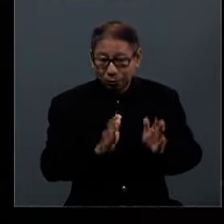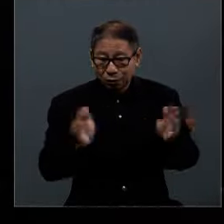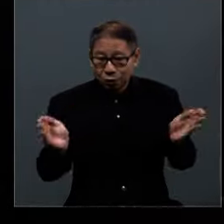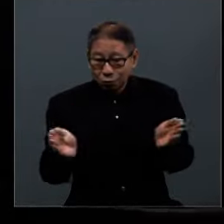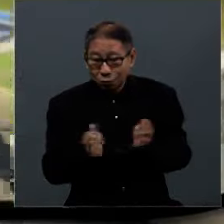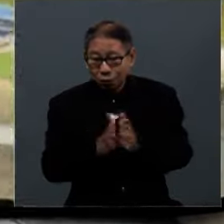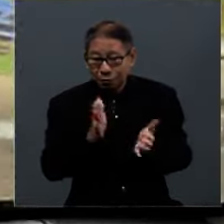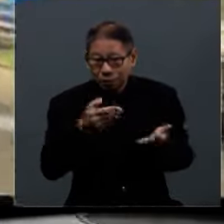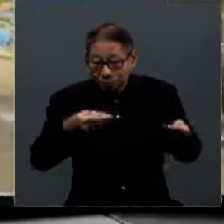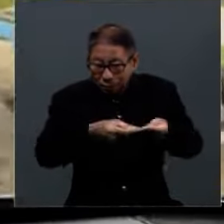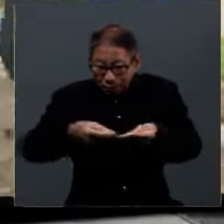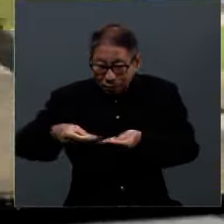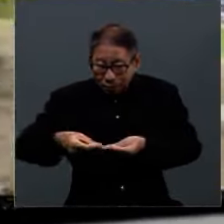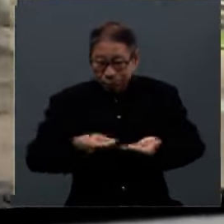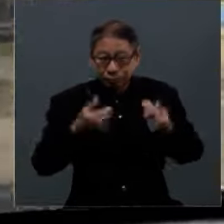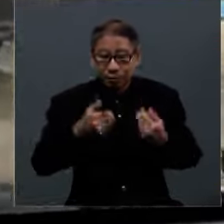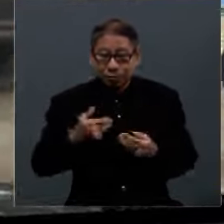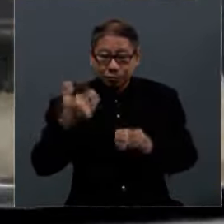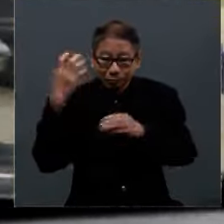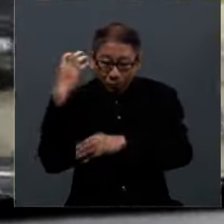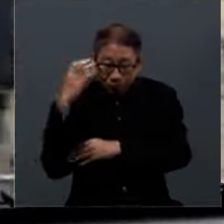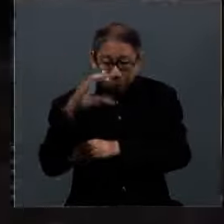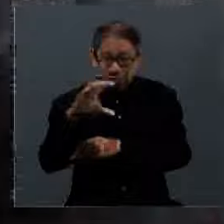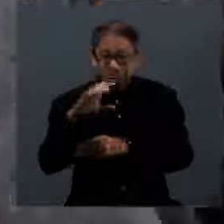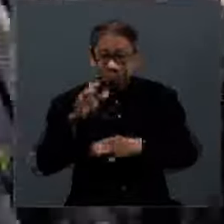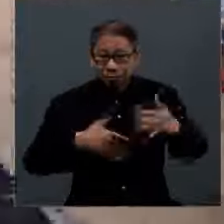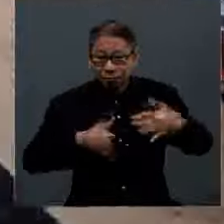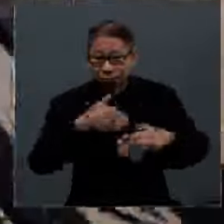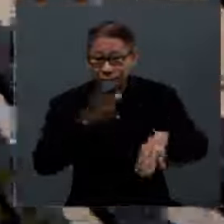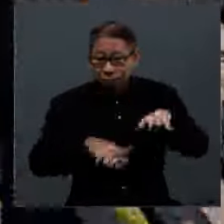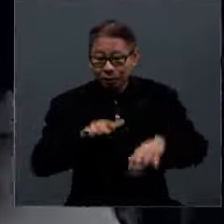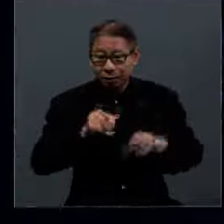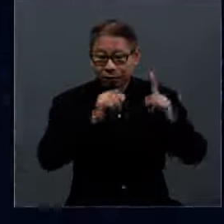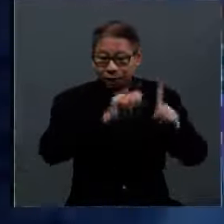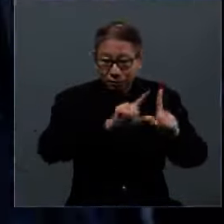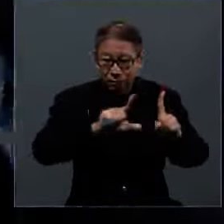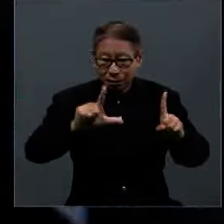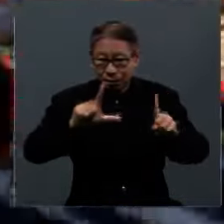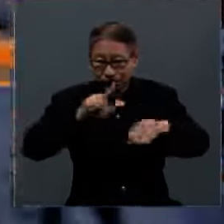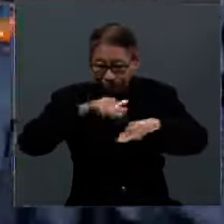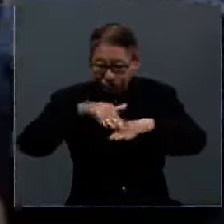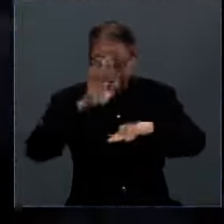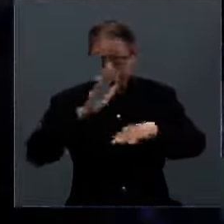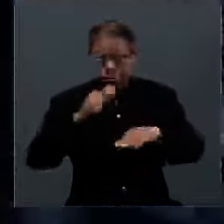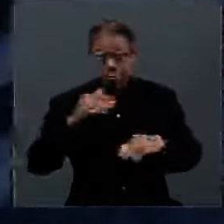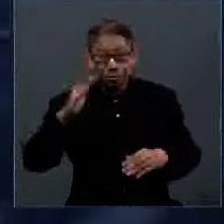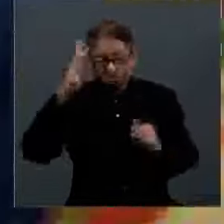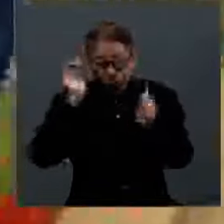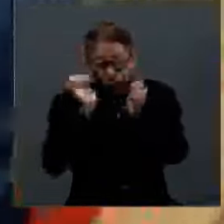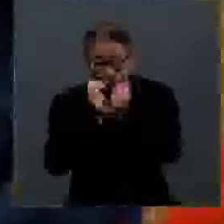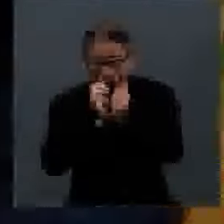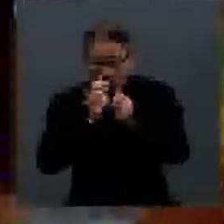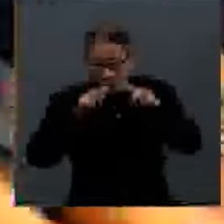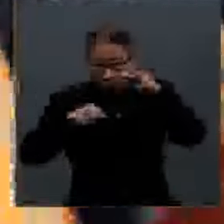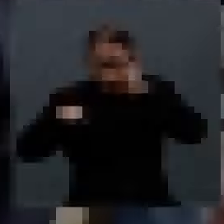รวมเงินต่อการไลฟ์ 1ครั้งนะครับมีเงินเนี่ยสูงกว่าล้านบาทเลยทีเดียวนะนี่เป็นช่วงที่ปฏิบัติการเจ้าหน้าที่บุกเข้าไปตรวจ